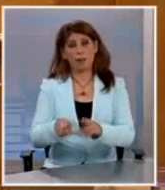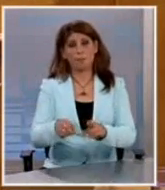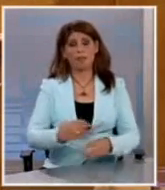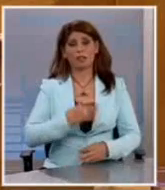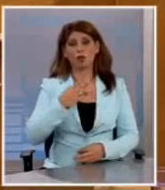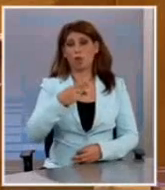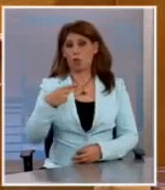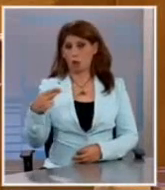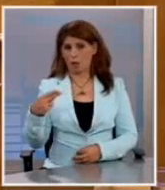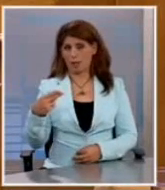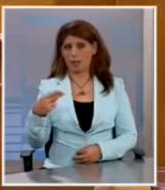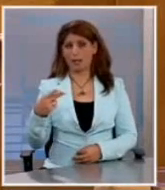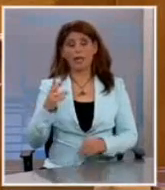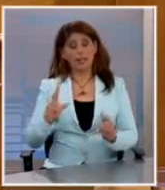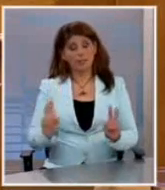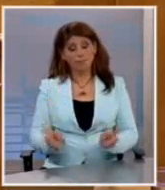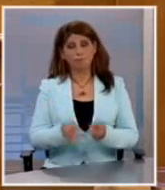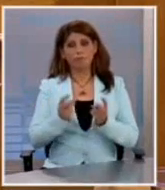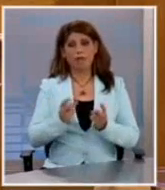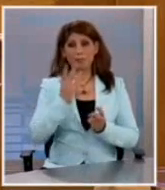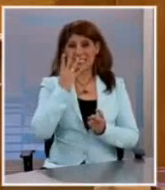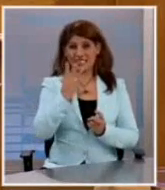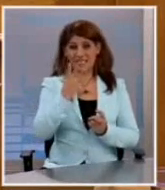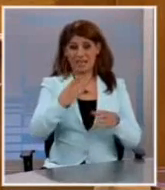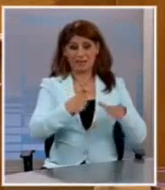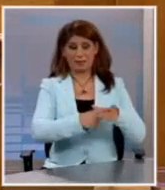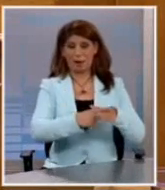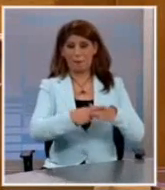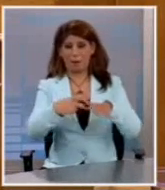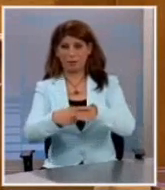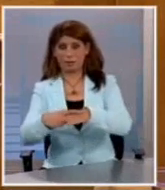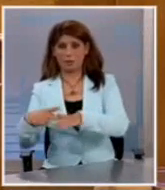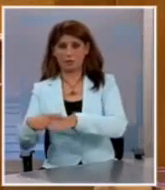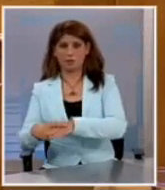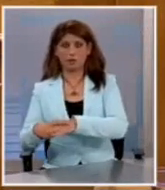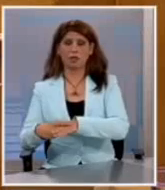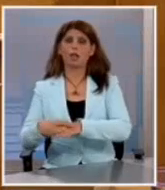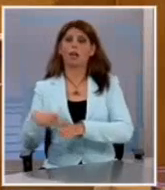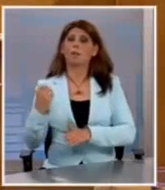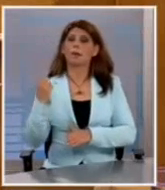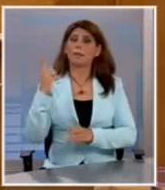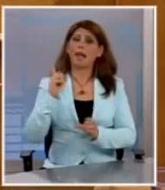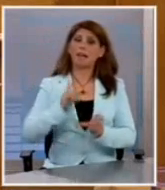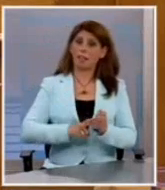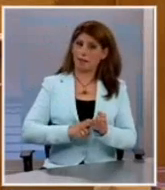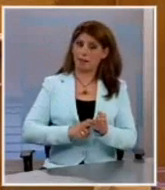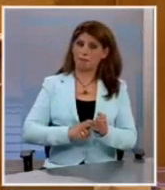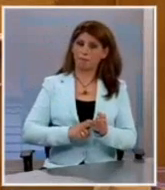κύριο Θοδωράκη βρήκα ότι από τις 4 τράπεζες υπάρχει και μια εταιρεία η